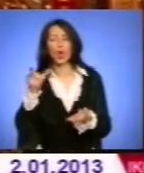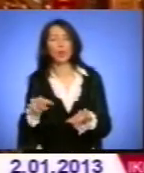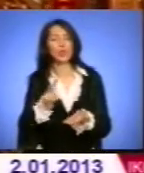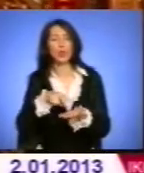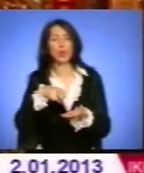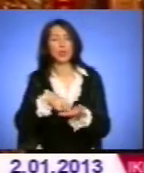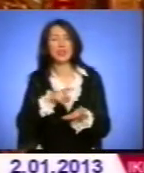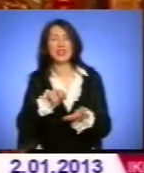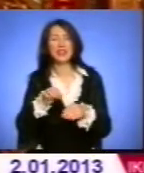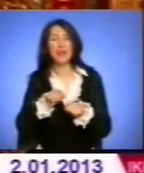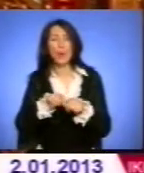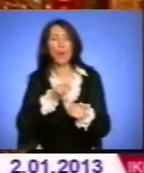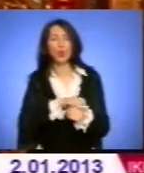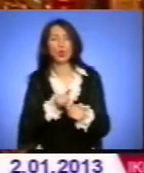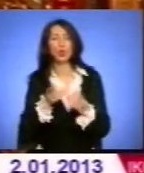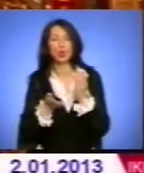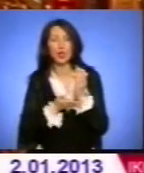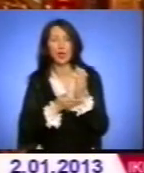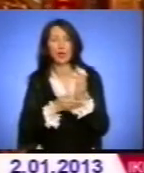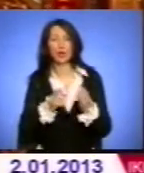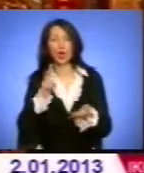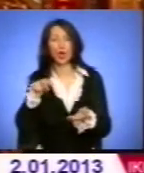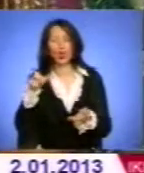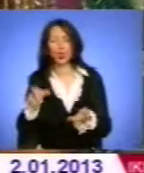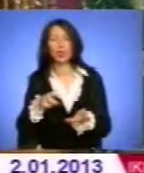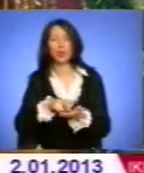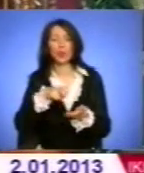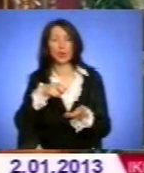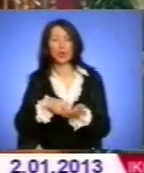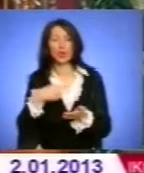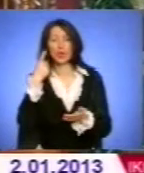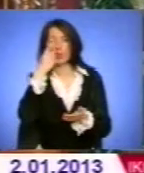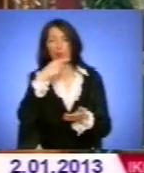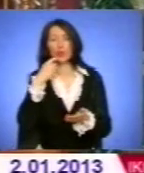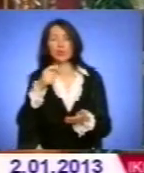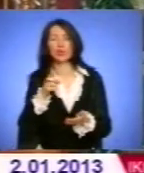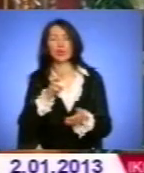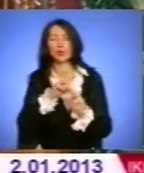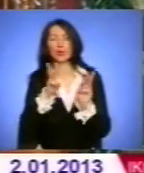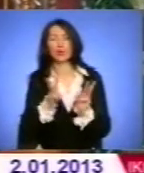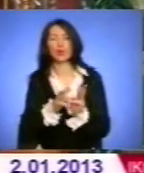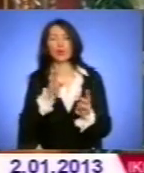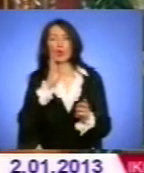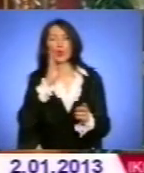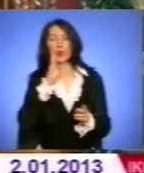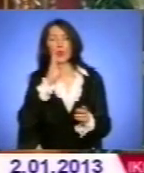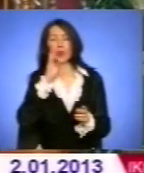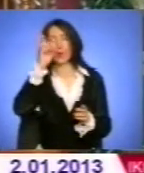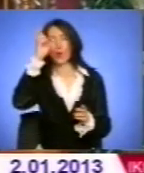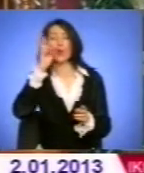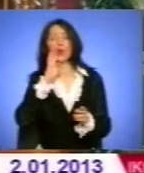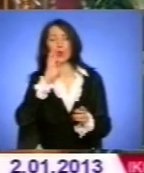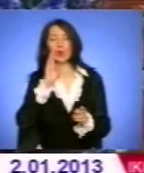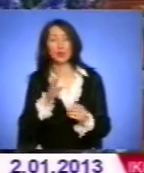поклоняється Пресвятій Богородиці, постаті Пресвятої Богородиці. За три дні перебування у церкві Матері Божої